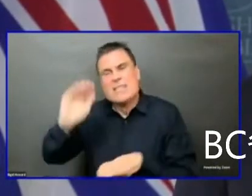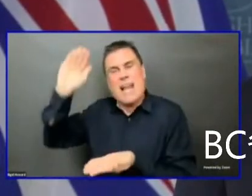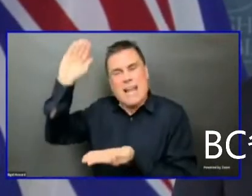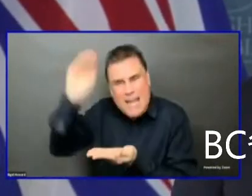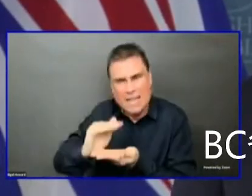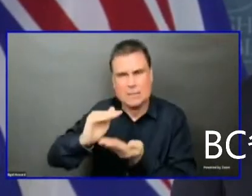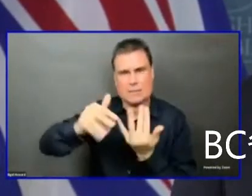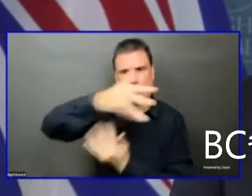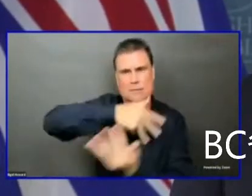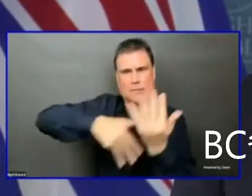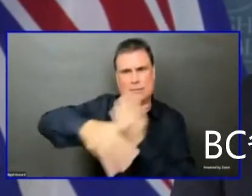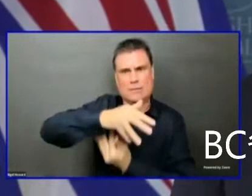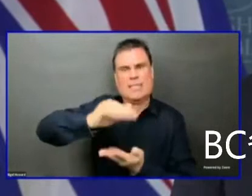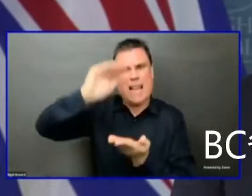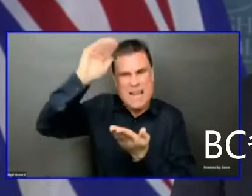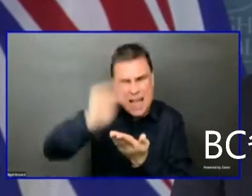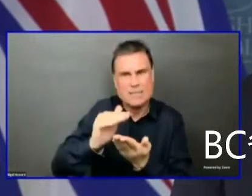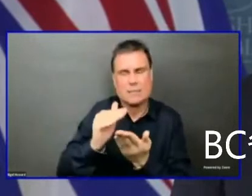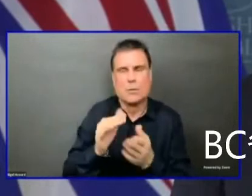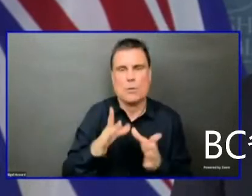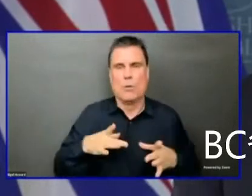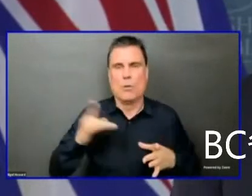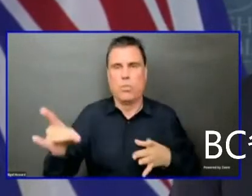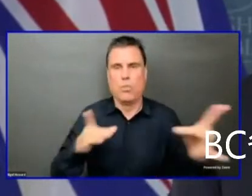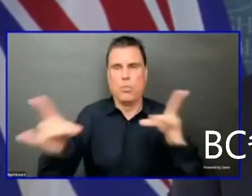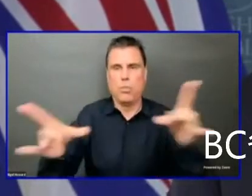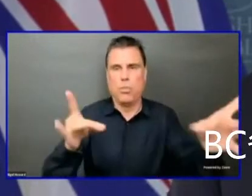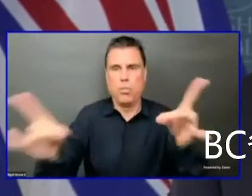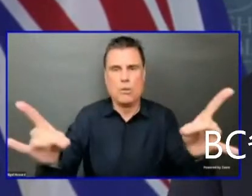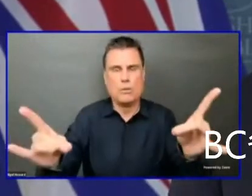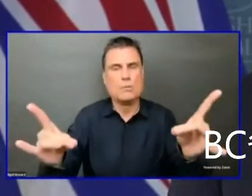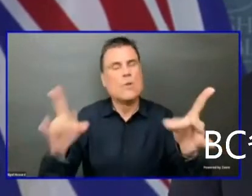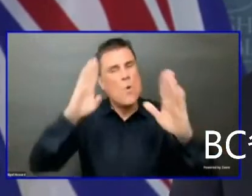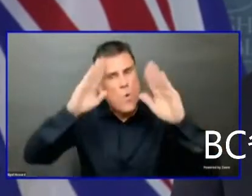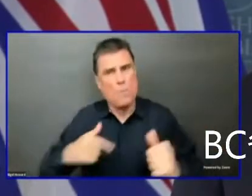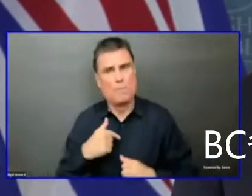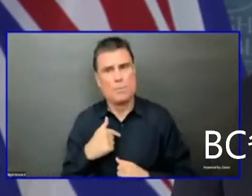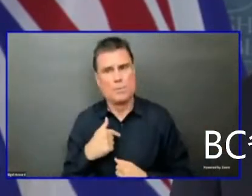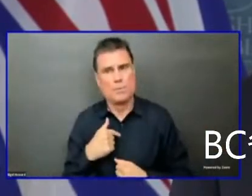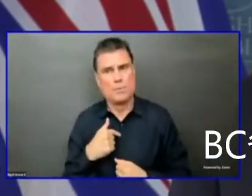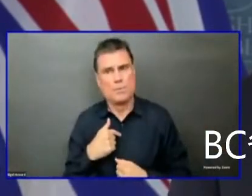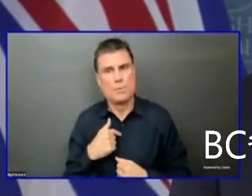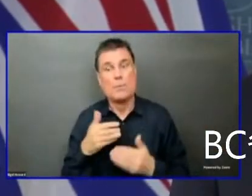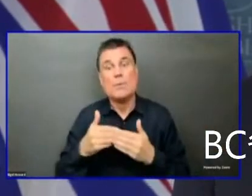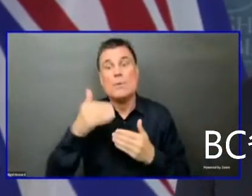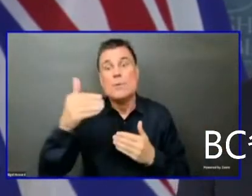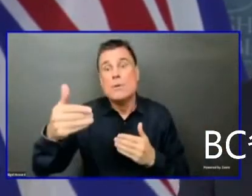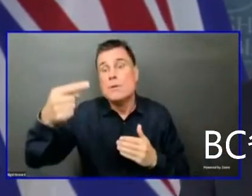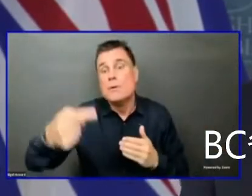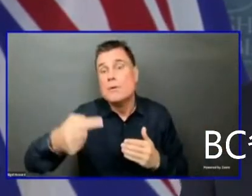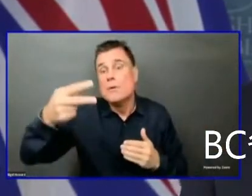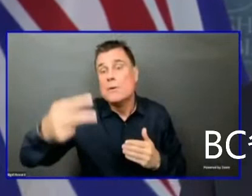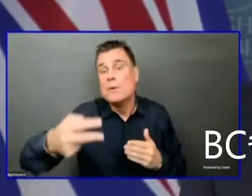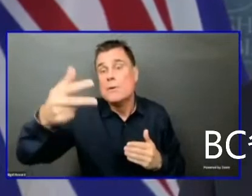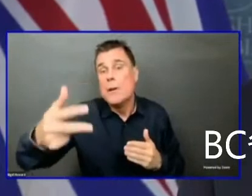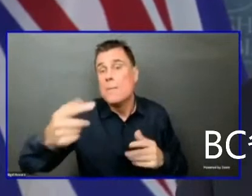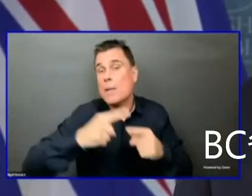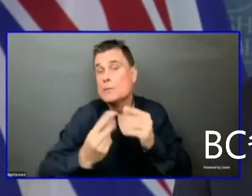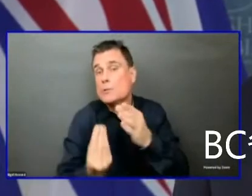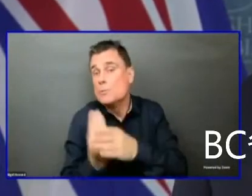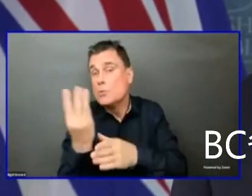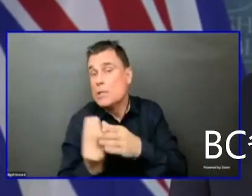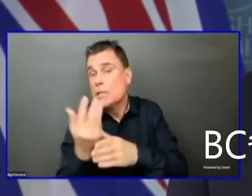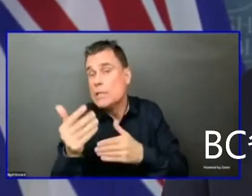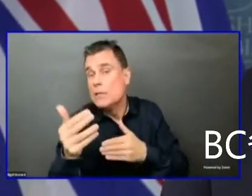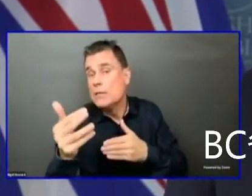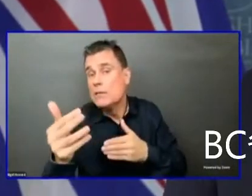了啊，能够减少就减少。啊，在过去的将来的几个礼拜几月，我们能够好啊，